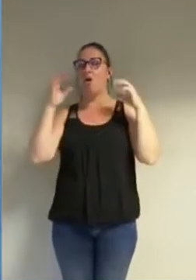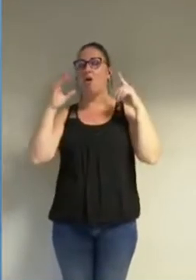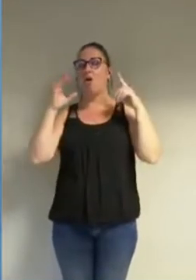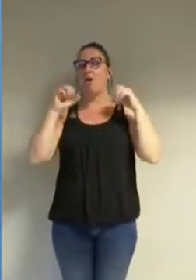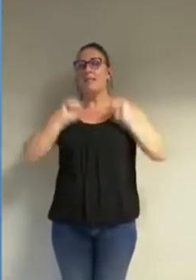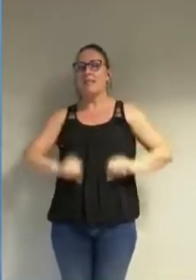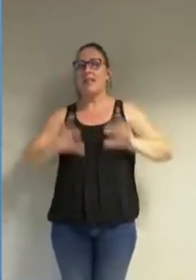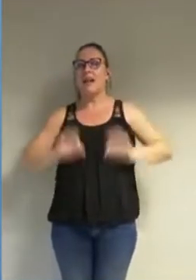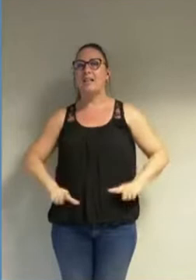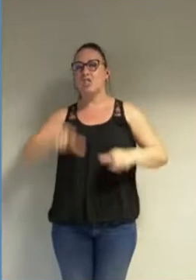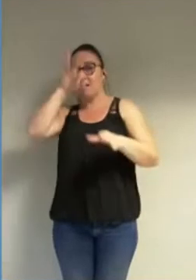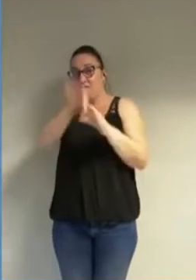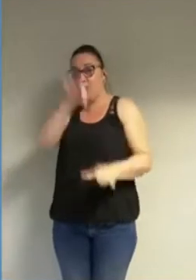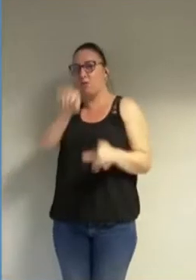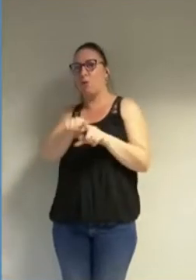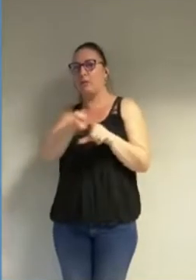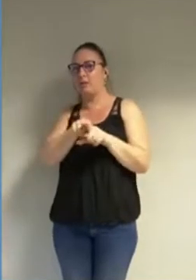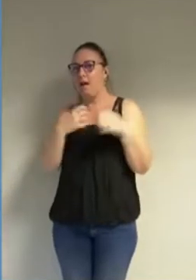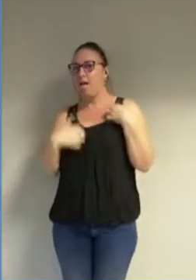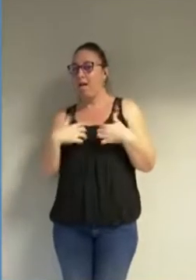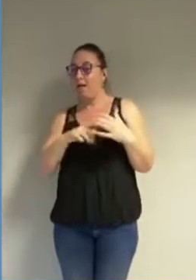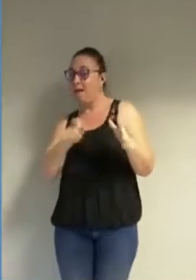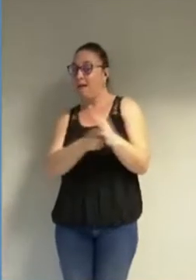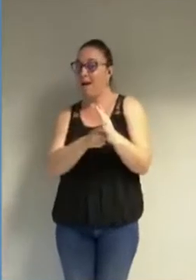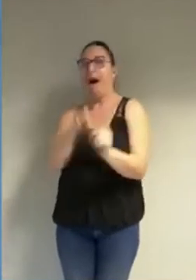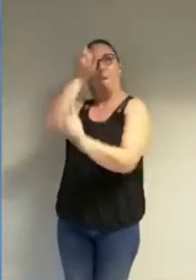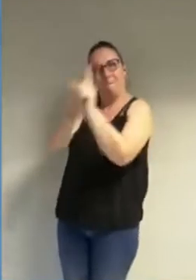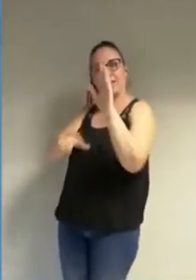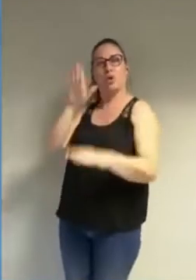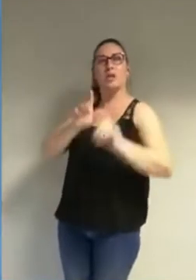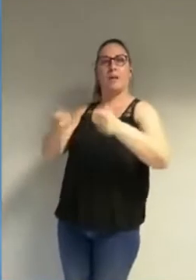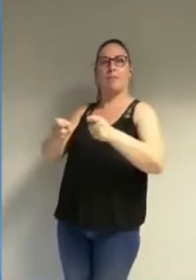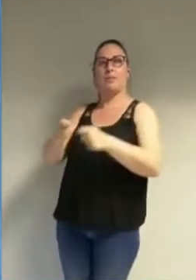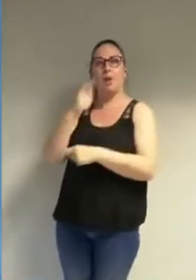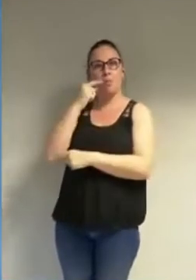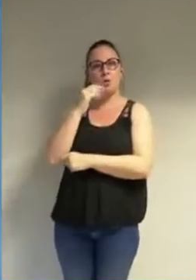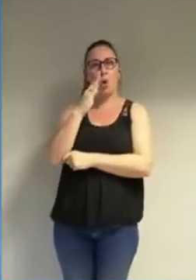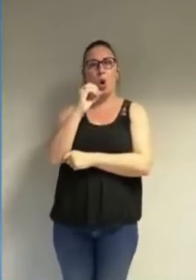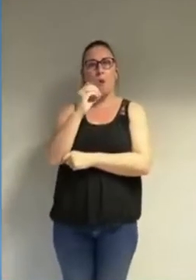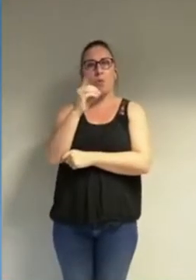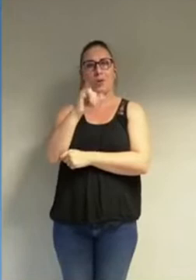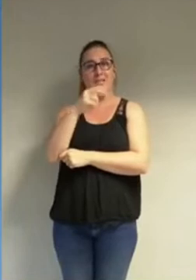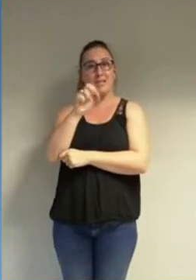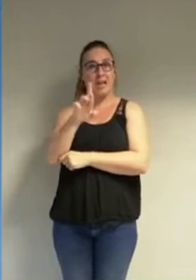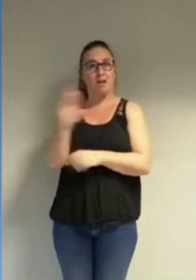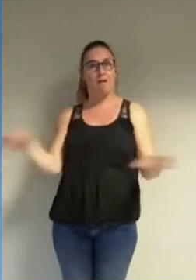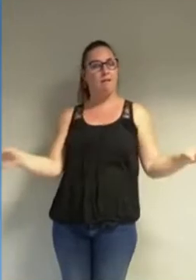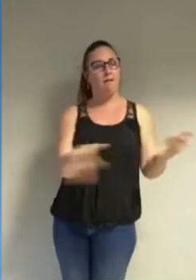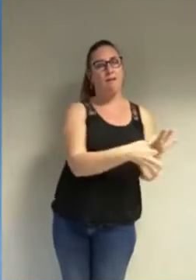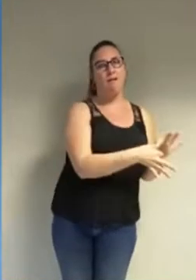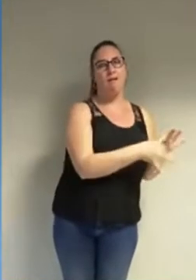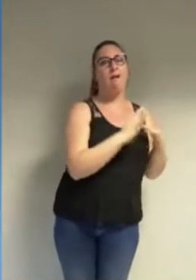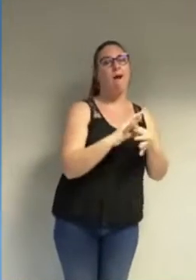pardon, mais il y a une coïncidence, auquel vous aviez désigné effectivement un candidat, Emmanuel Bodinier, qui est proche de l'Alliance